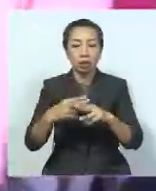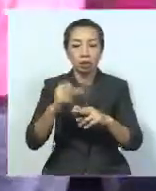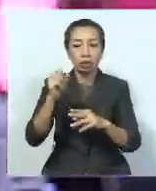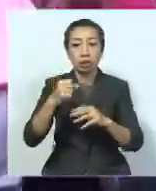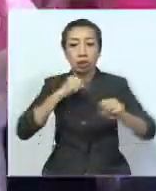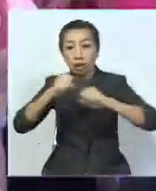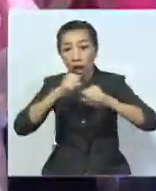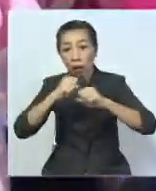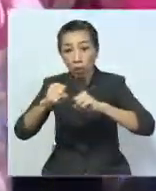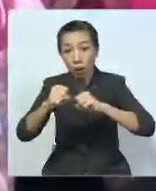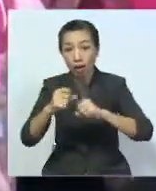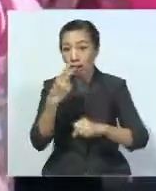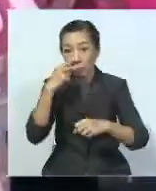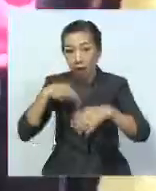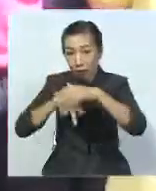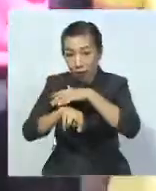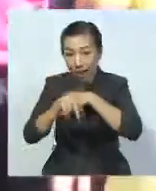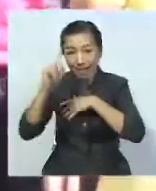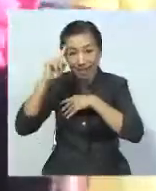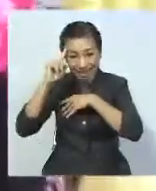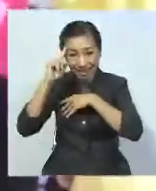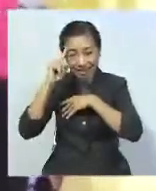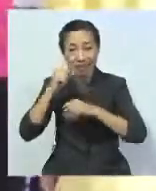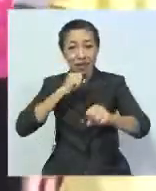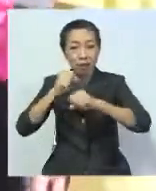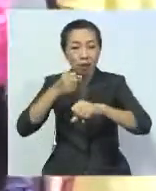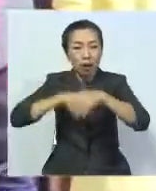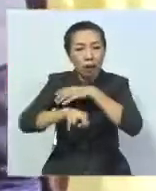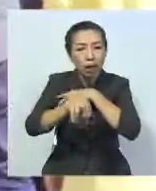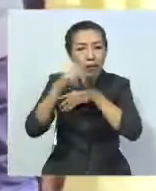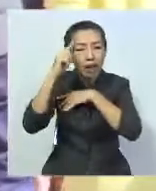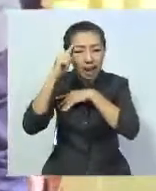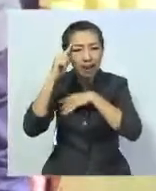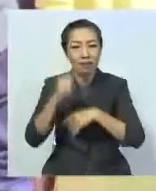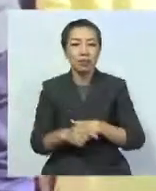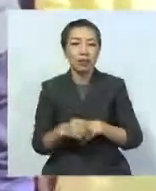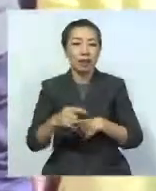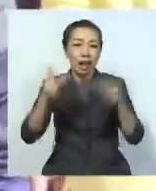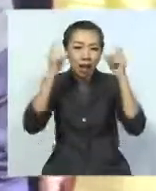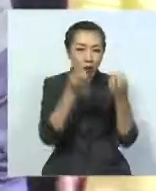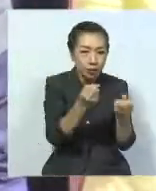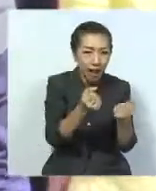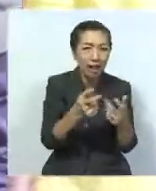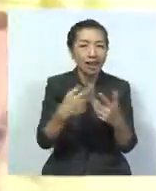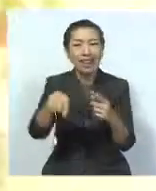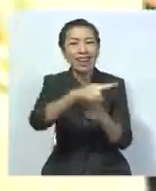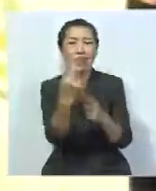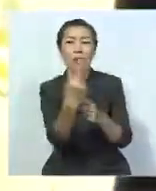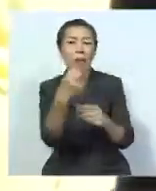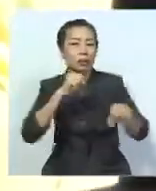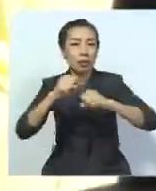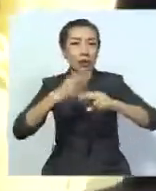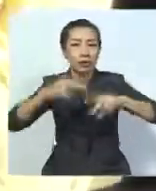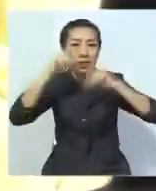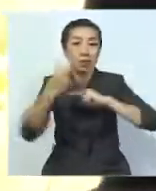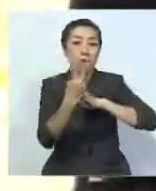จน์แสนคำ โอ้ถ้าพูดอย่างนี้ รู้จักไหม ไม่รู้จักเลย แต่ถ้าพูดบอกว่าเขาทรายเขาค้ออ ๋อเลย อ๋อเลยนะครับก็เป็นอดีตนักบวยชื่อดัง